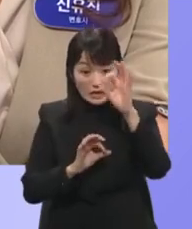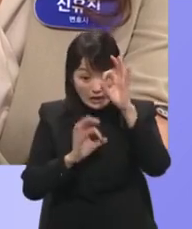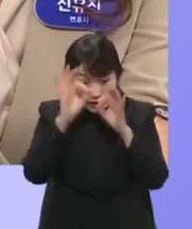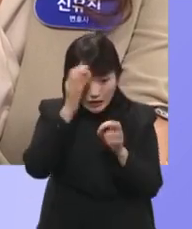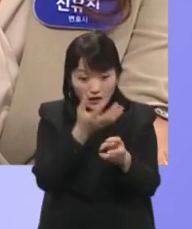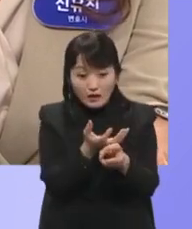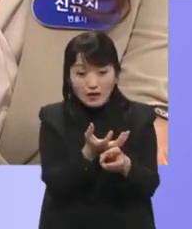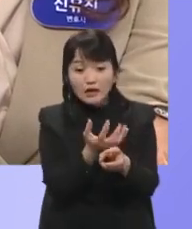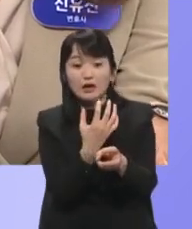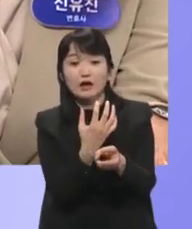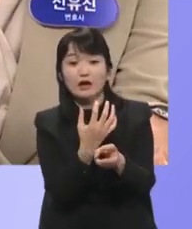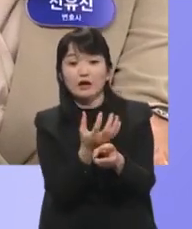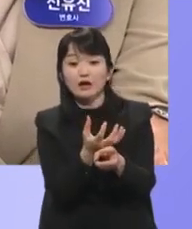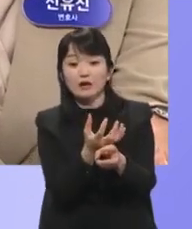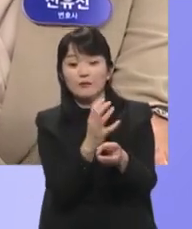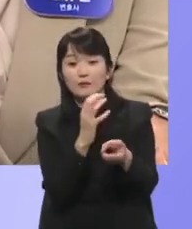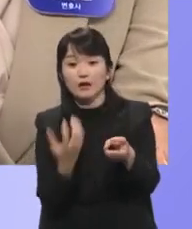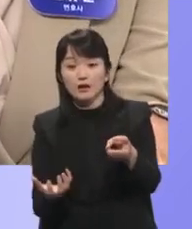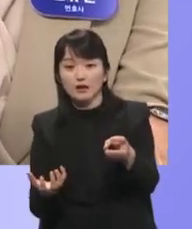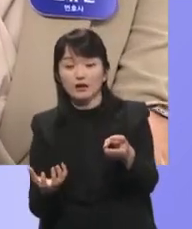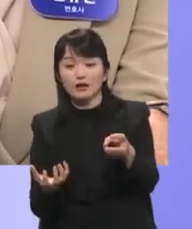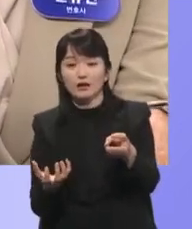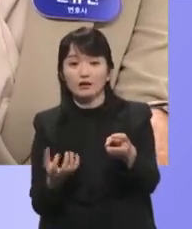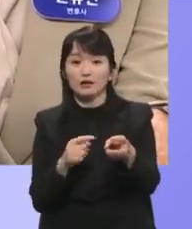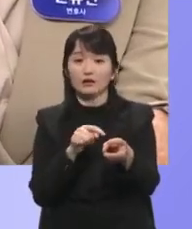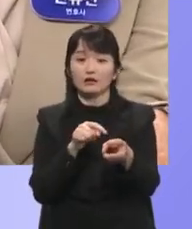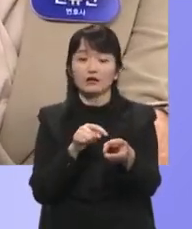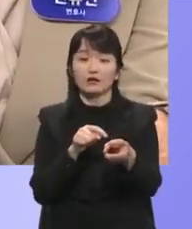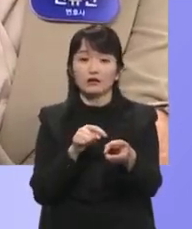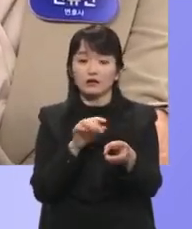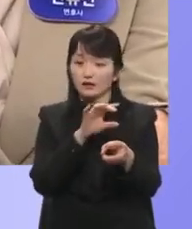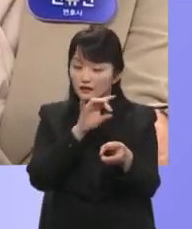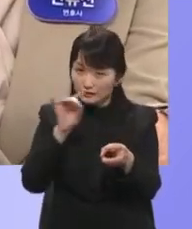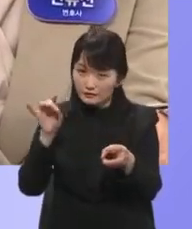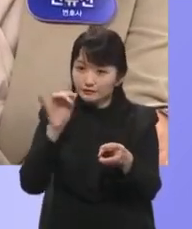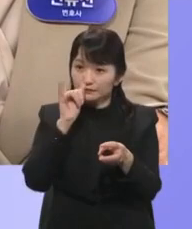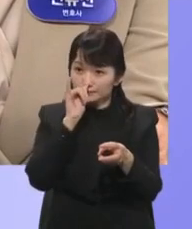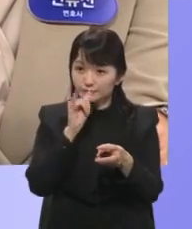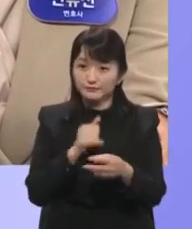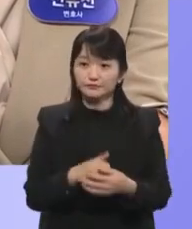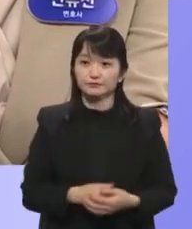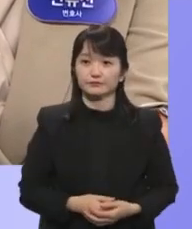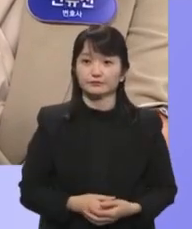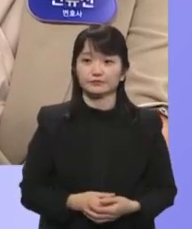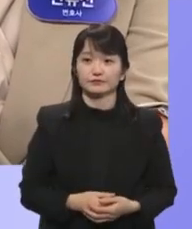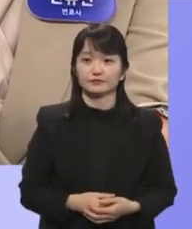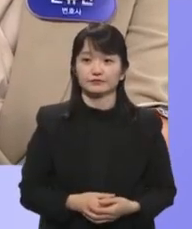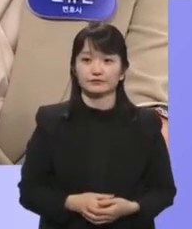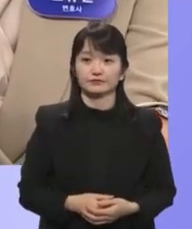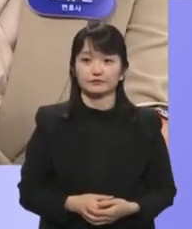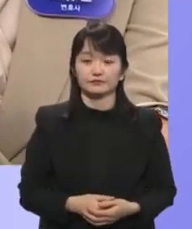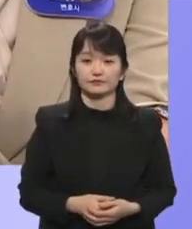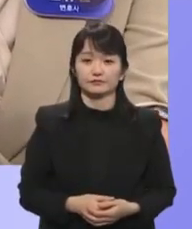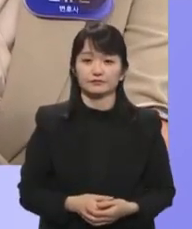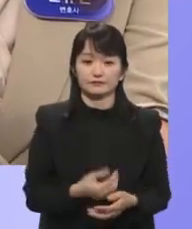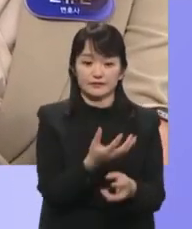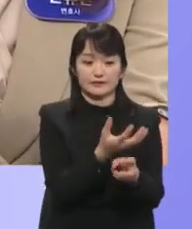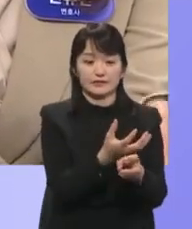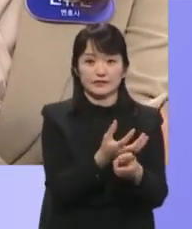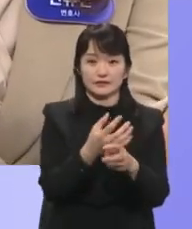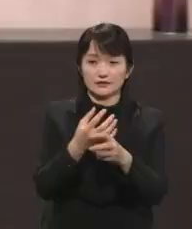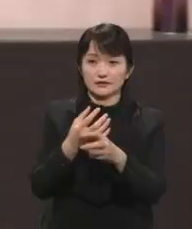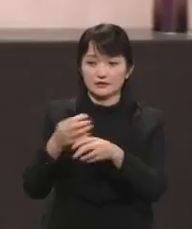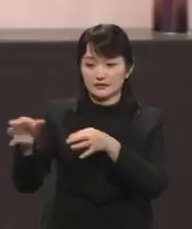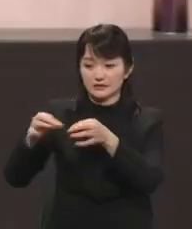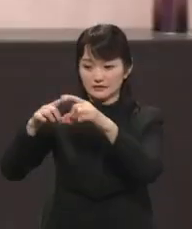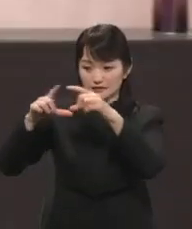있다든가 아니면 적재함이 떨어진다던가 이런 사고가 심심치않게 꽤 일어납니다 적장이 간판에 부딪히는 사고도 벌어지고